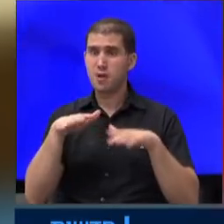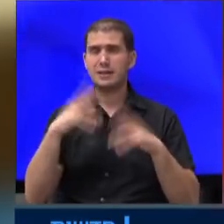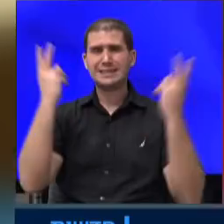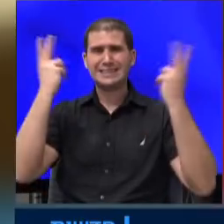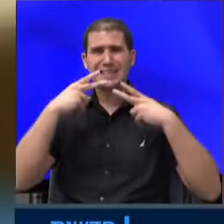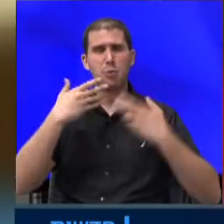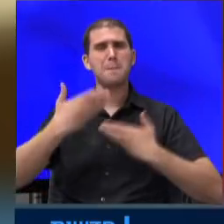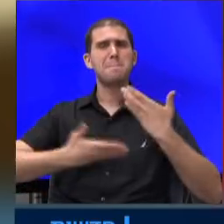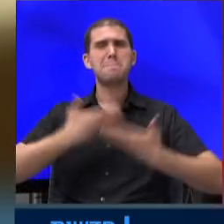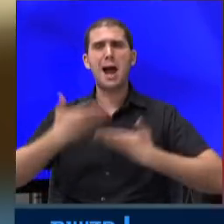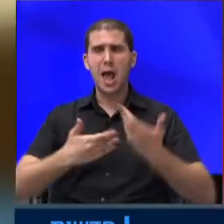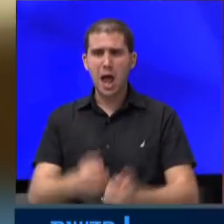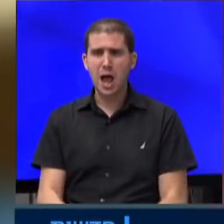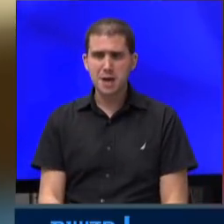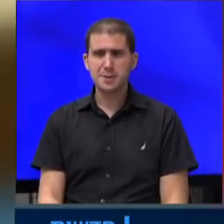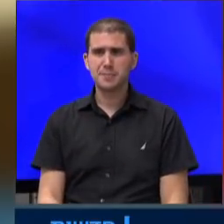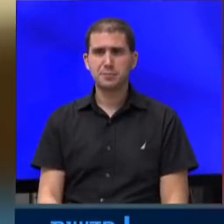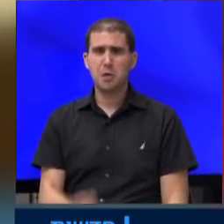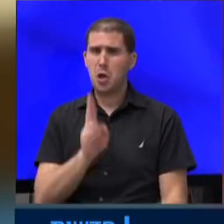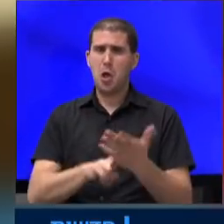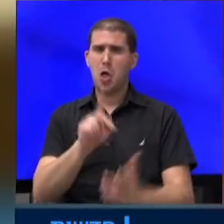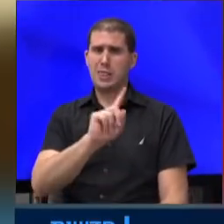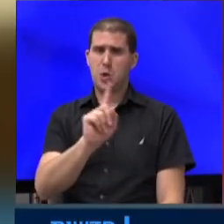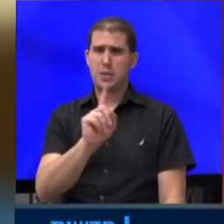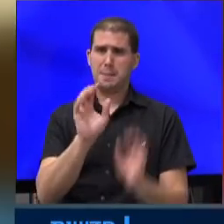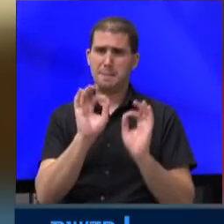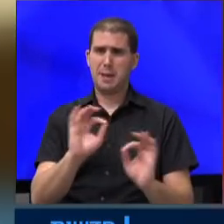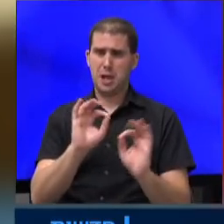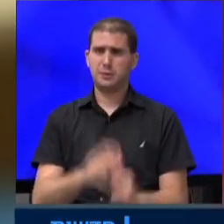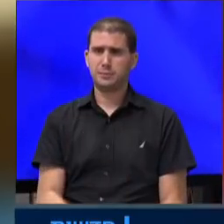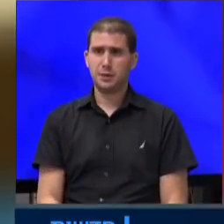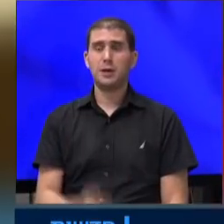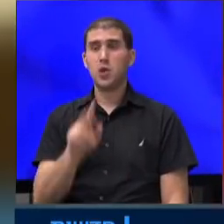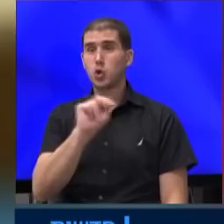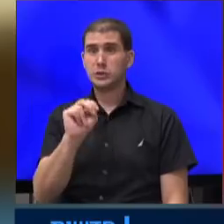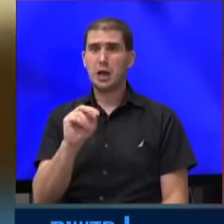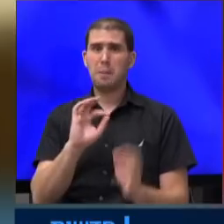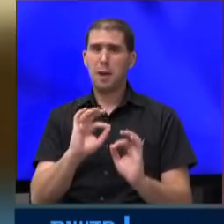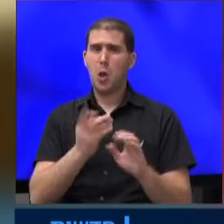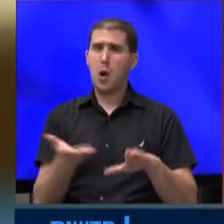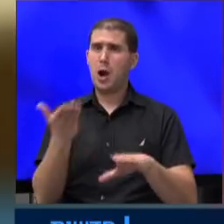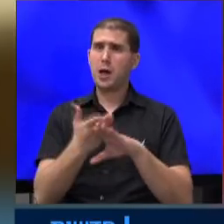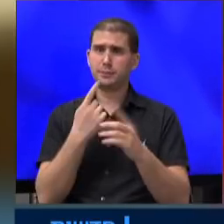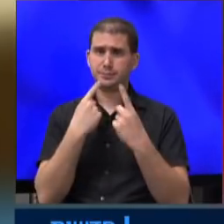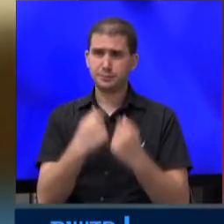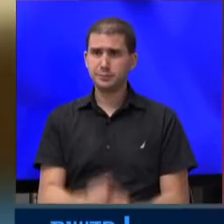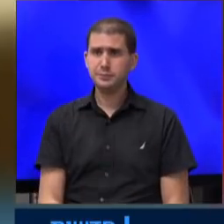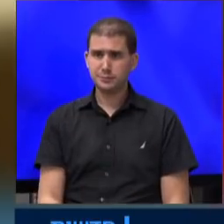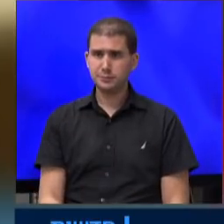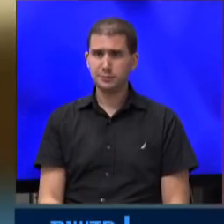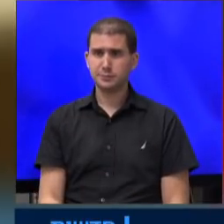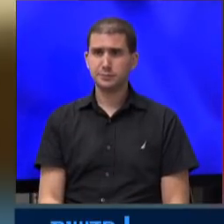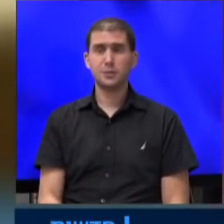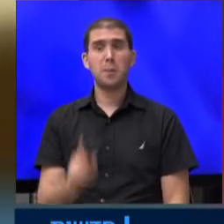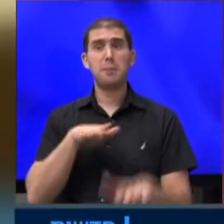هذه الخطوه هذا الكلام عاري تماما من الصحه لانه لم يناقش يعني ويفصل فيه لا في مجلس الوزراء